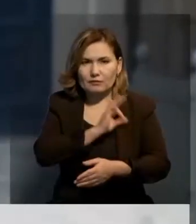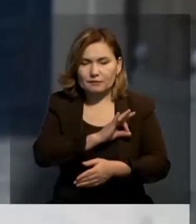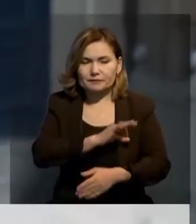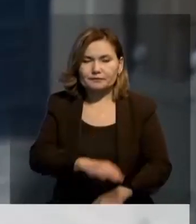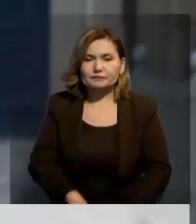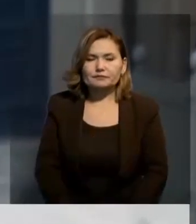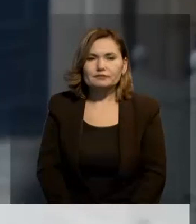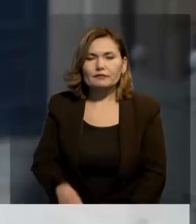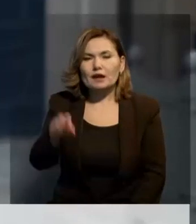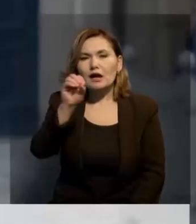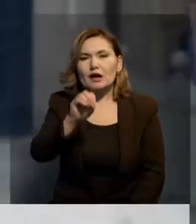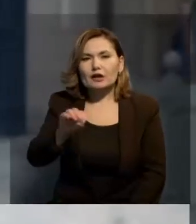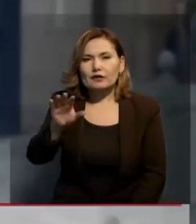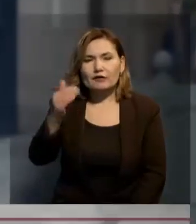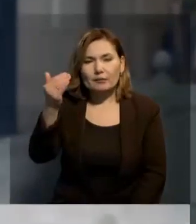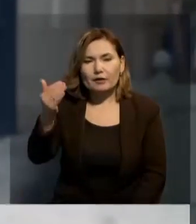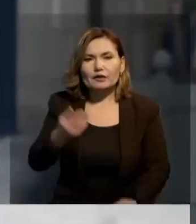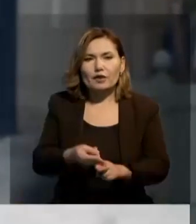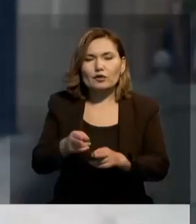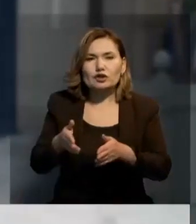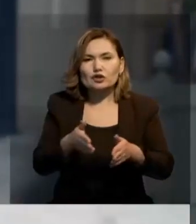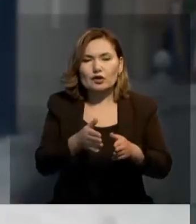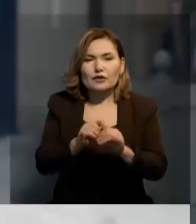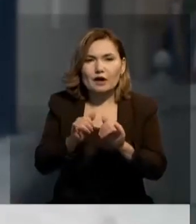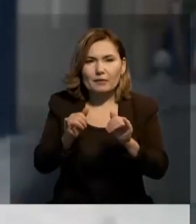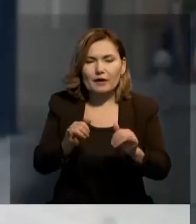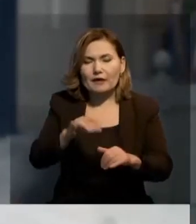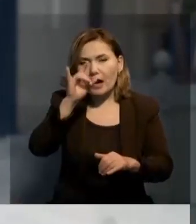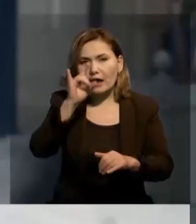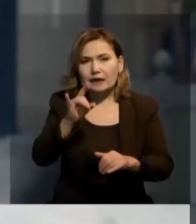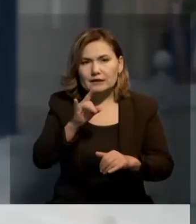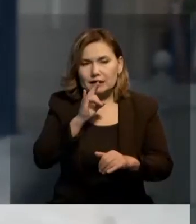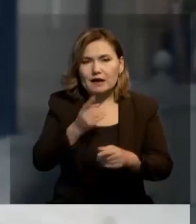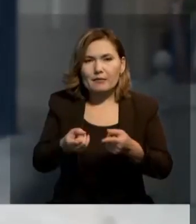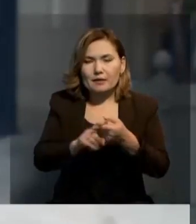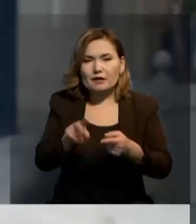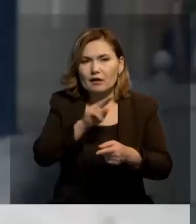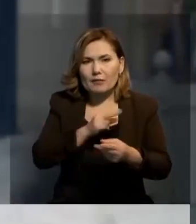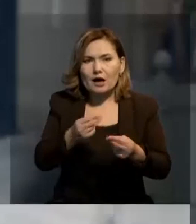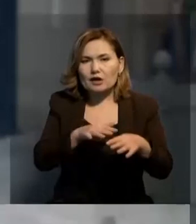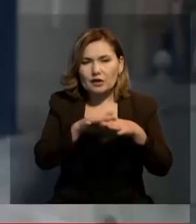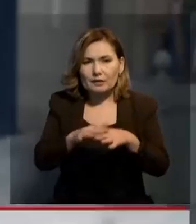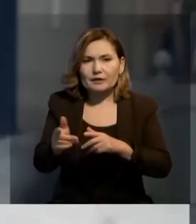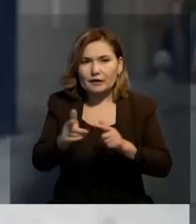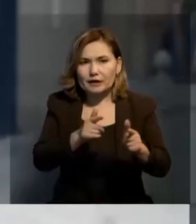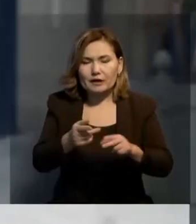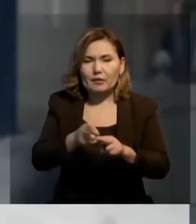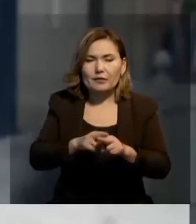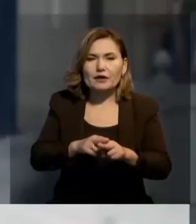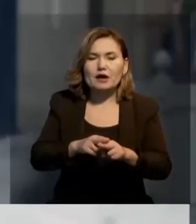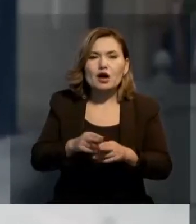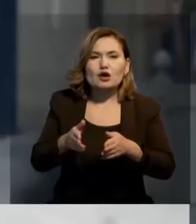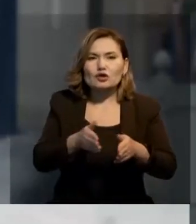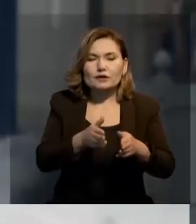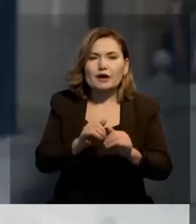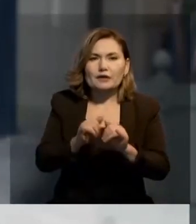Еуропаның идеологиясы осы жолды дамытуға бізді көмектесуге дайынбыз, бізді қаржы салуға дайынбыз. Сол себептен осы жолды